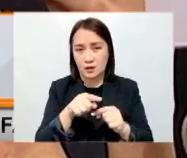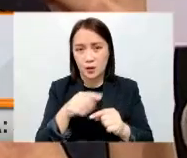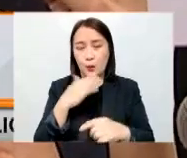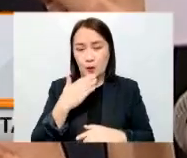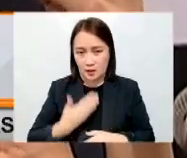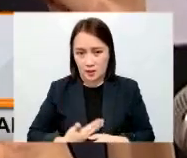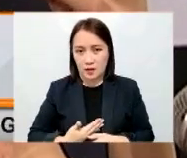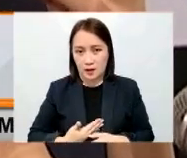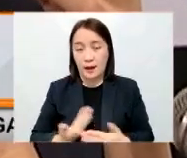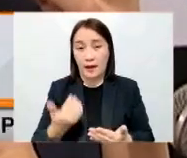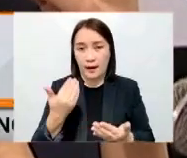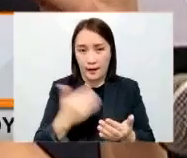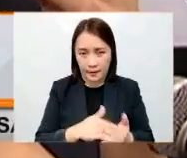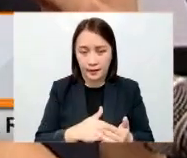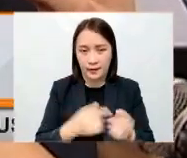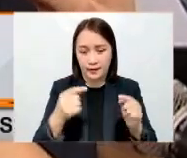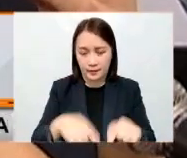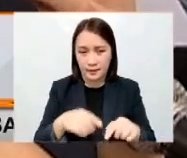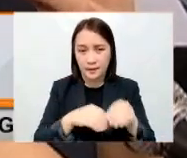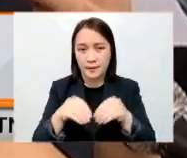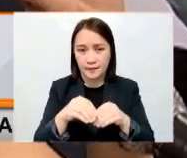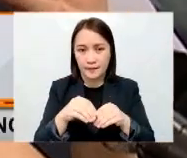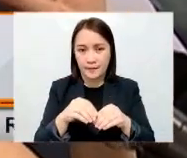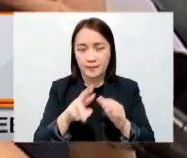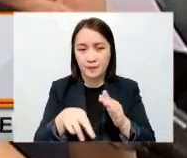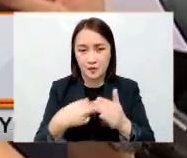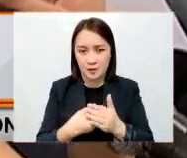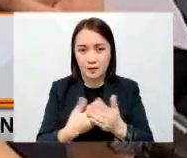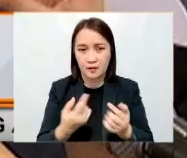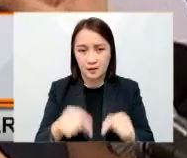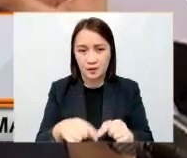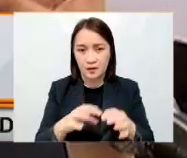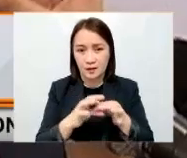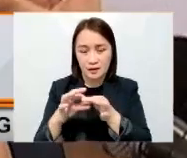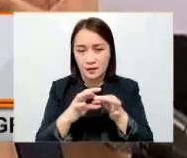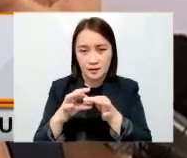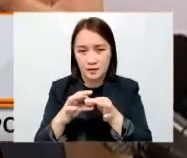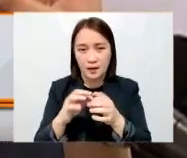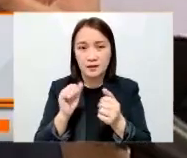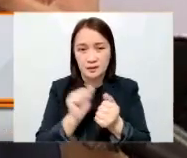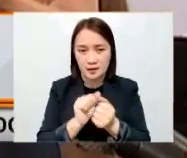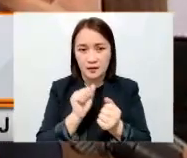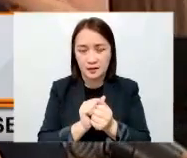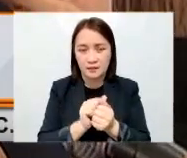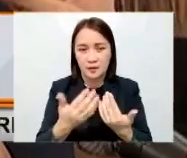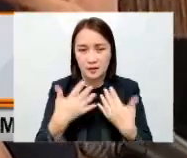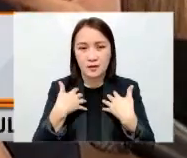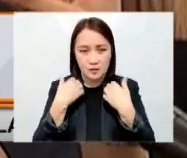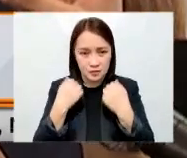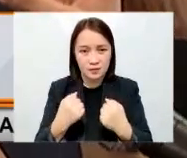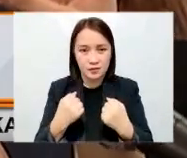Sec. Galvez doon at magiging kalinsabay niya tayo sa pagtatag ng